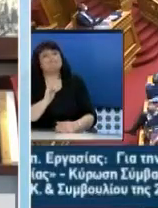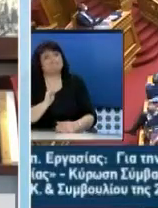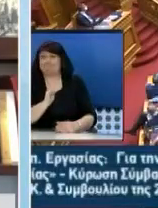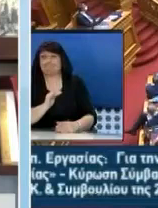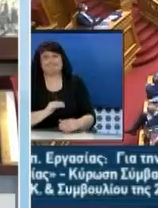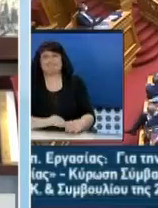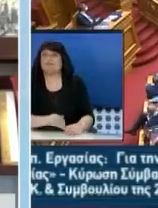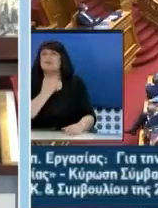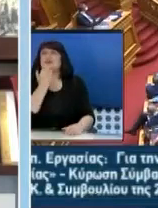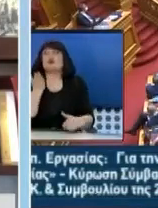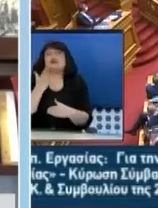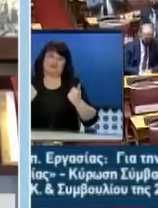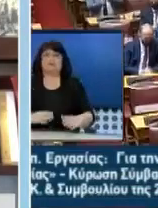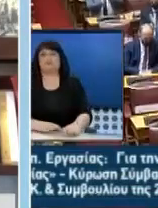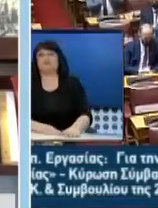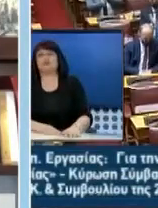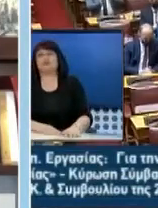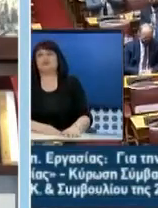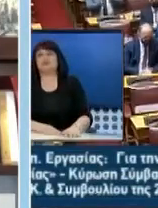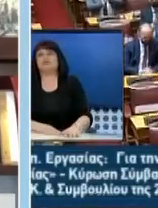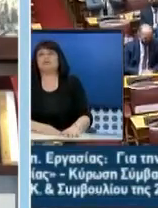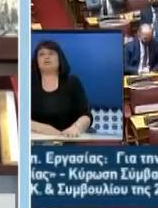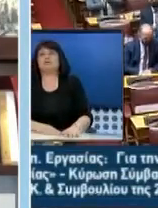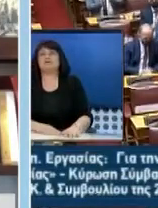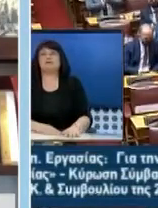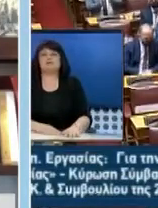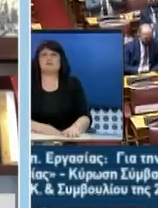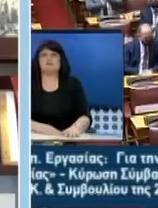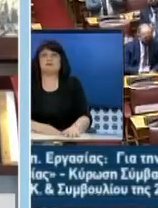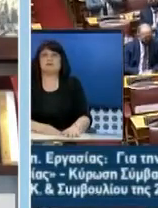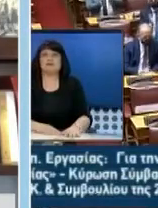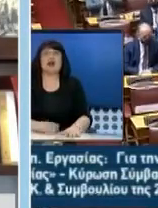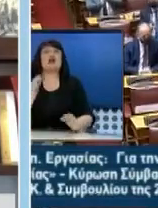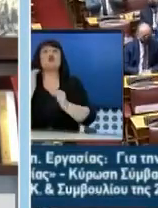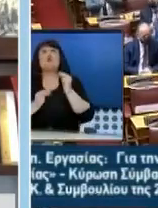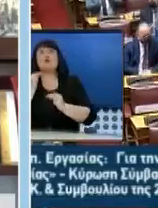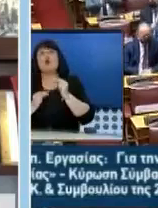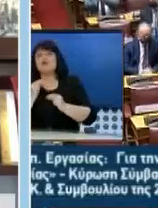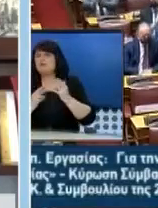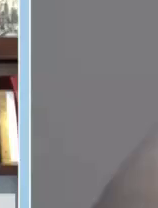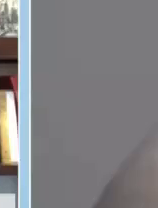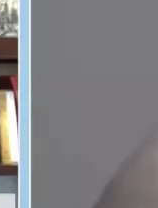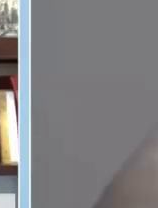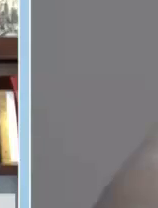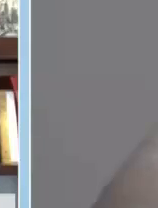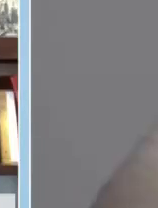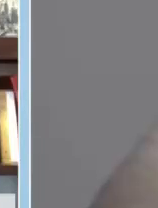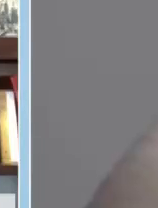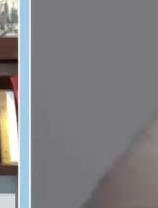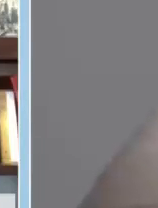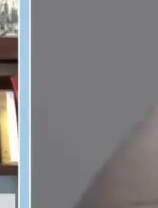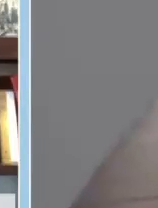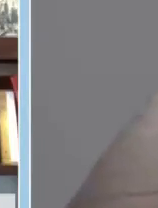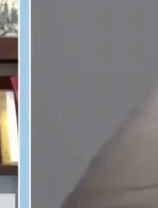αποτυχία της στη διαχείριση της πανδημίας και αυτό φαίνεται από τα αποτελέσματα με σαφήνεια να τη ρίξει